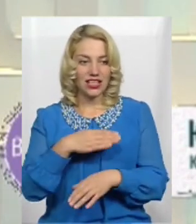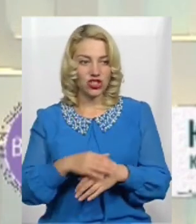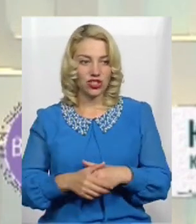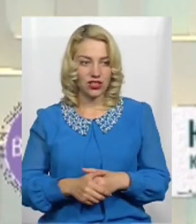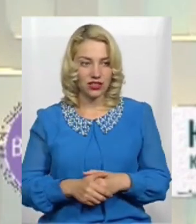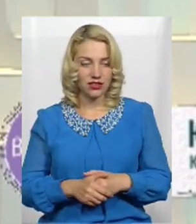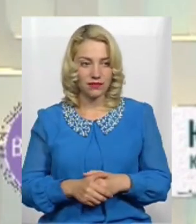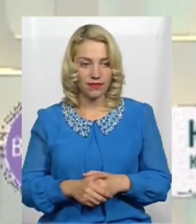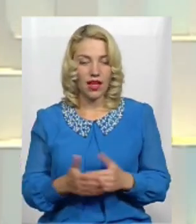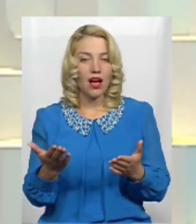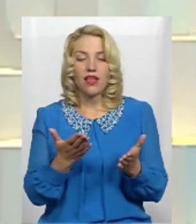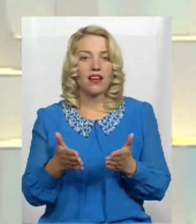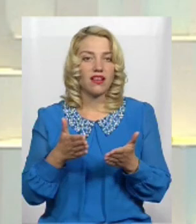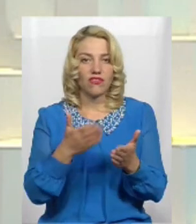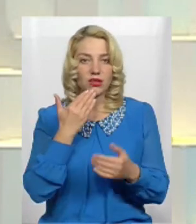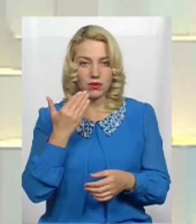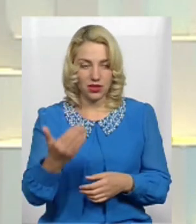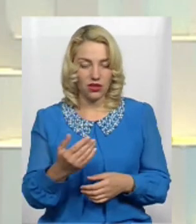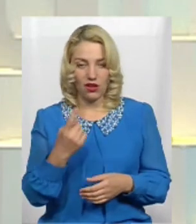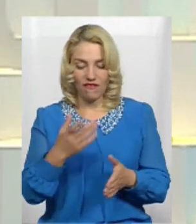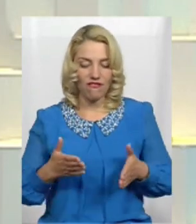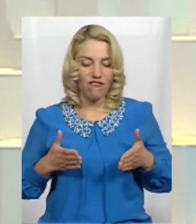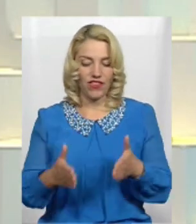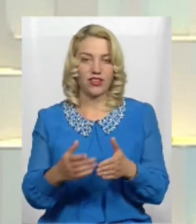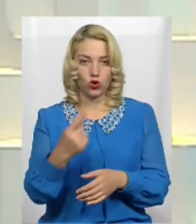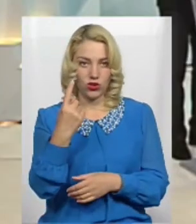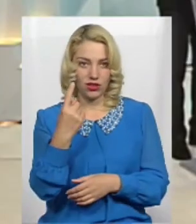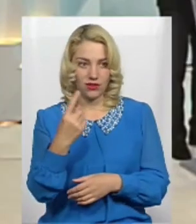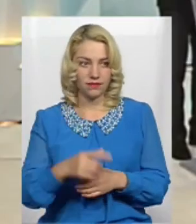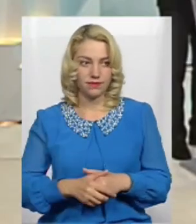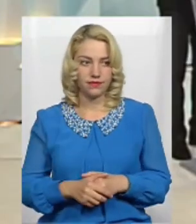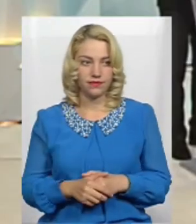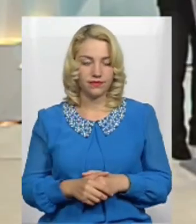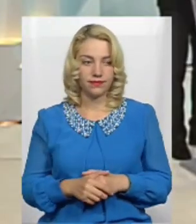бачите? Насправді, вихід один –